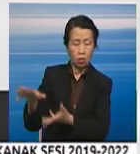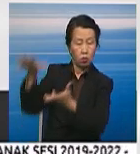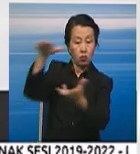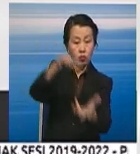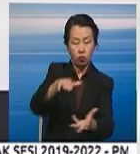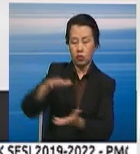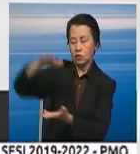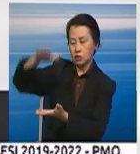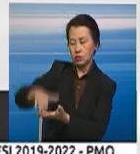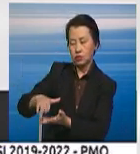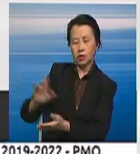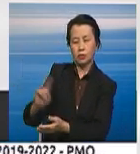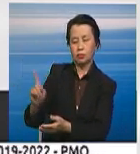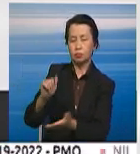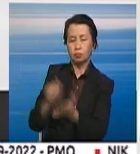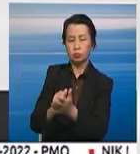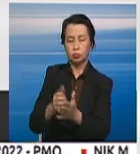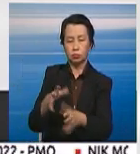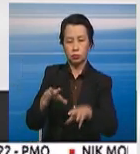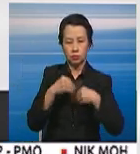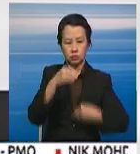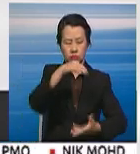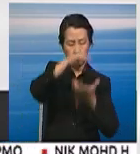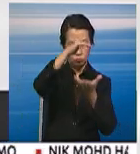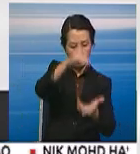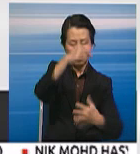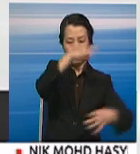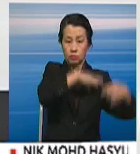perlu dikurangkan untuk menjamin pulangan optimum